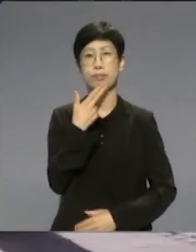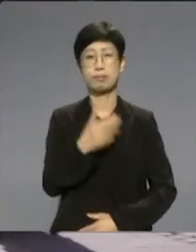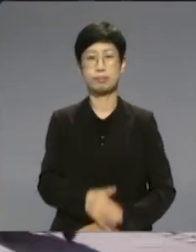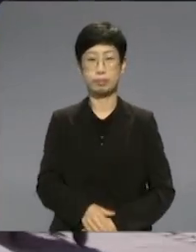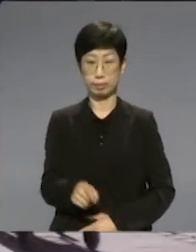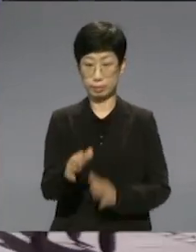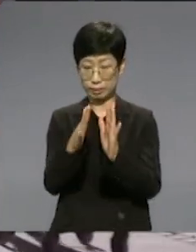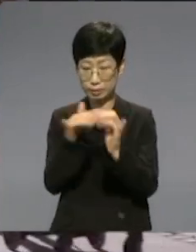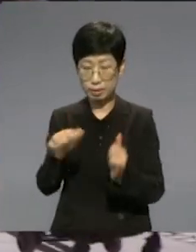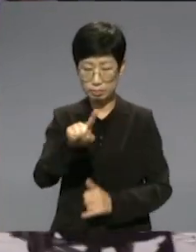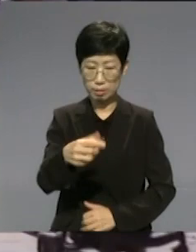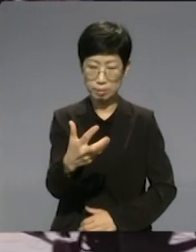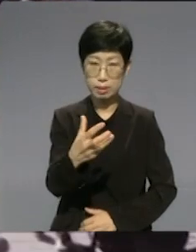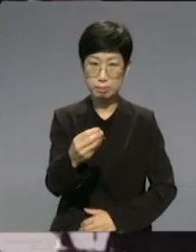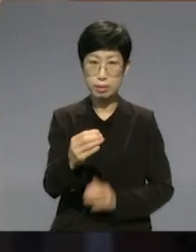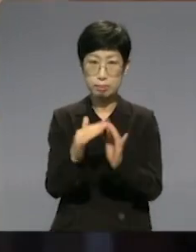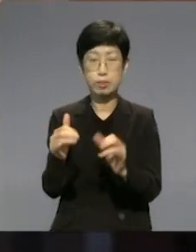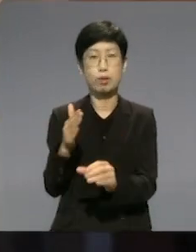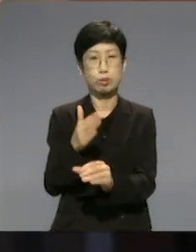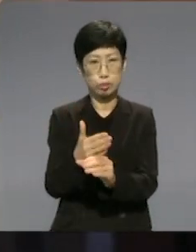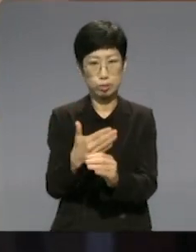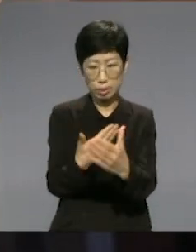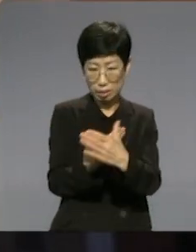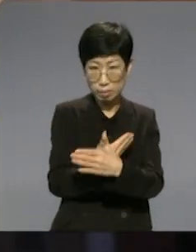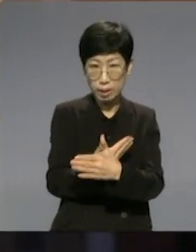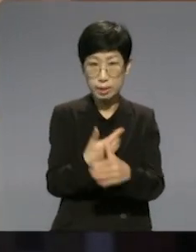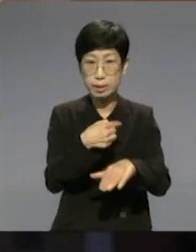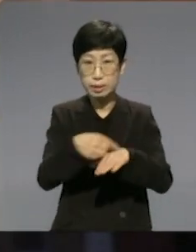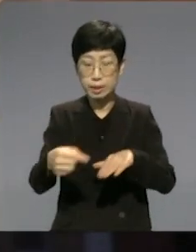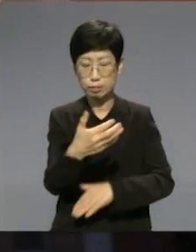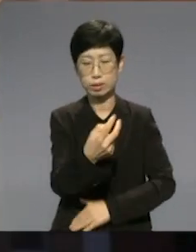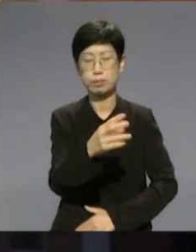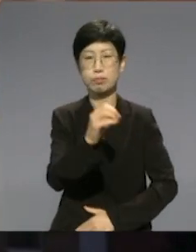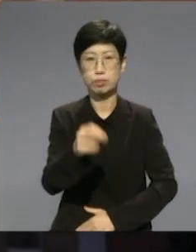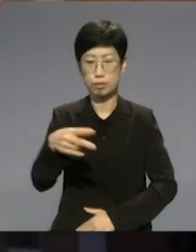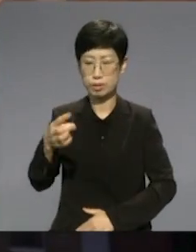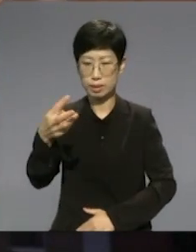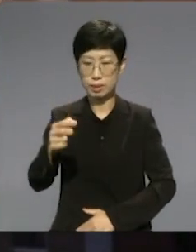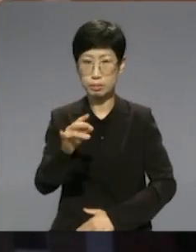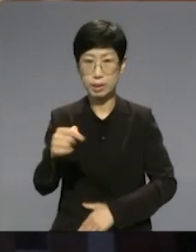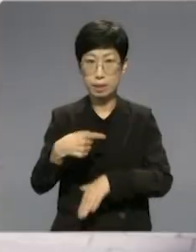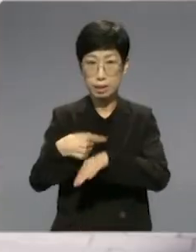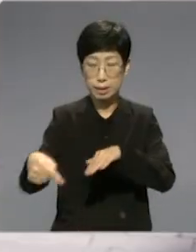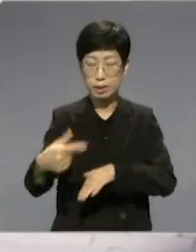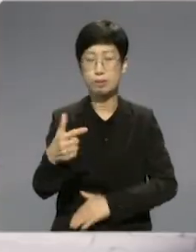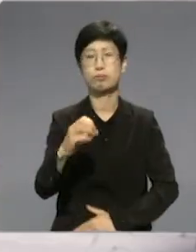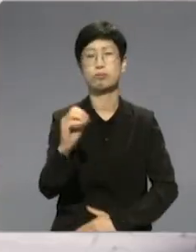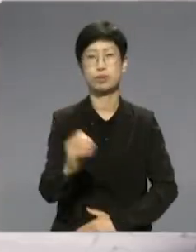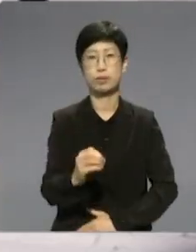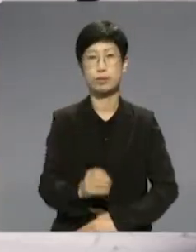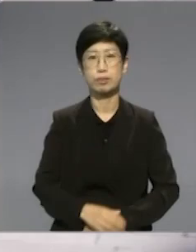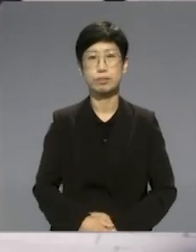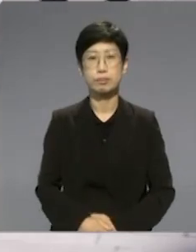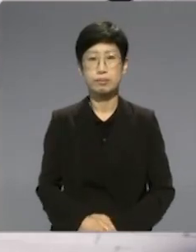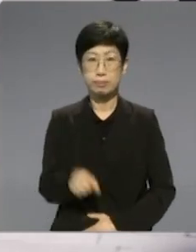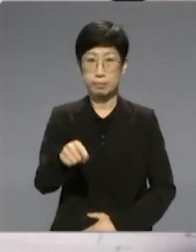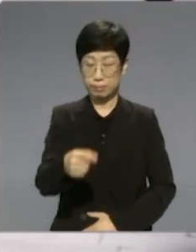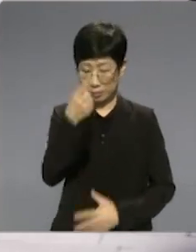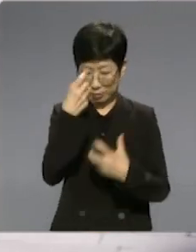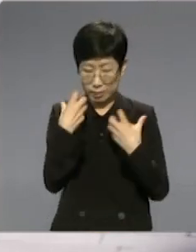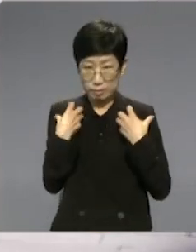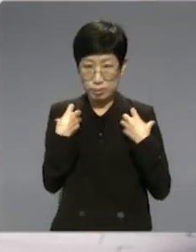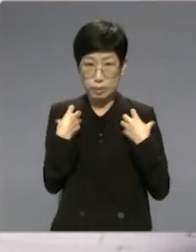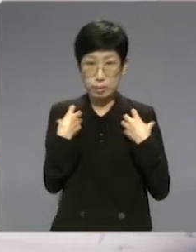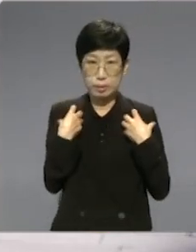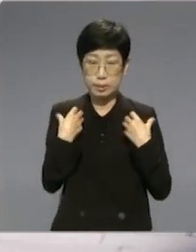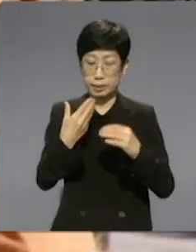코소보 인구 180만 명 가운데 알바니아계는 92%, 세르비아계는 6%를 차지합니다. 코소보 정부는